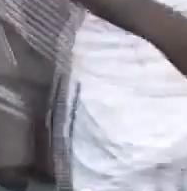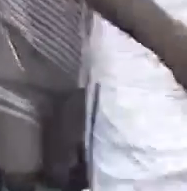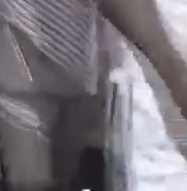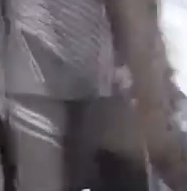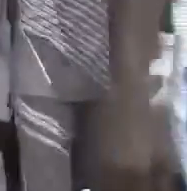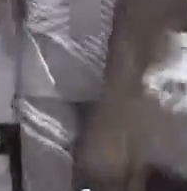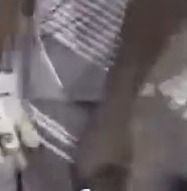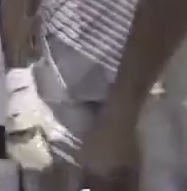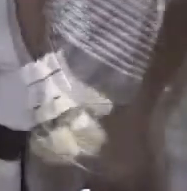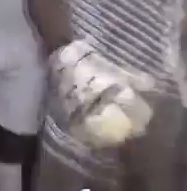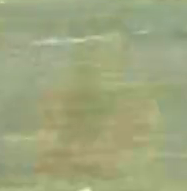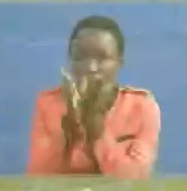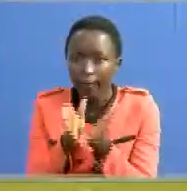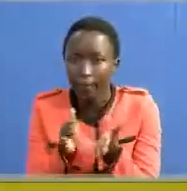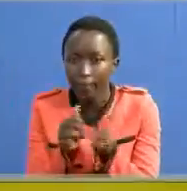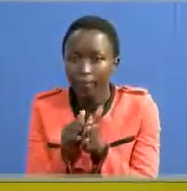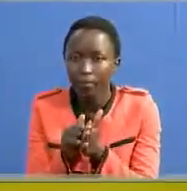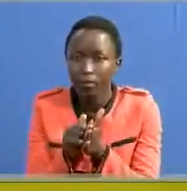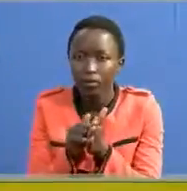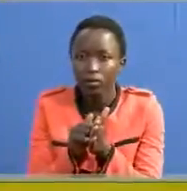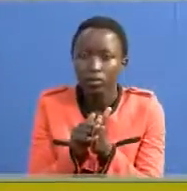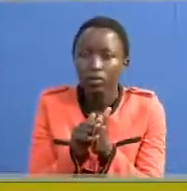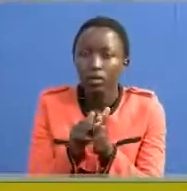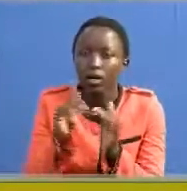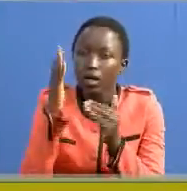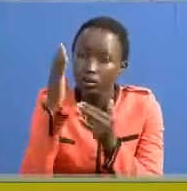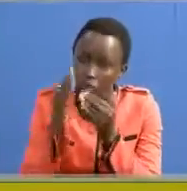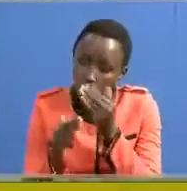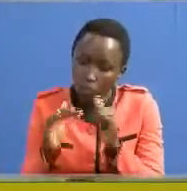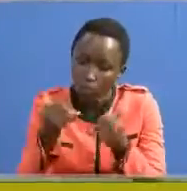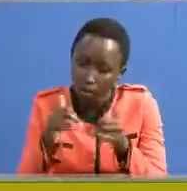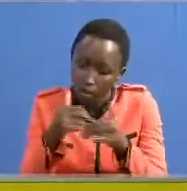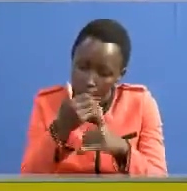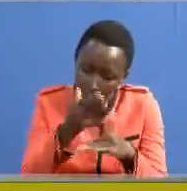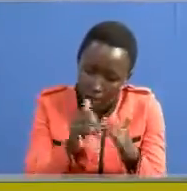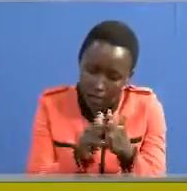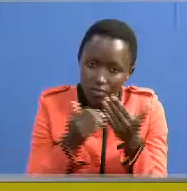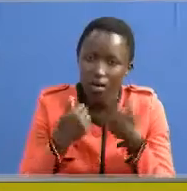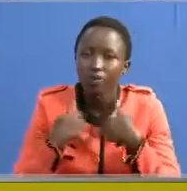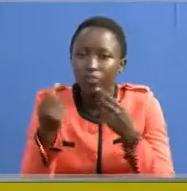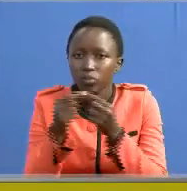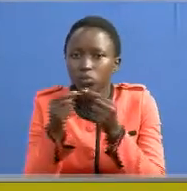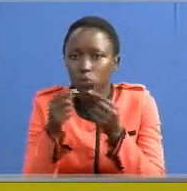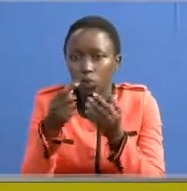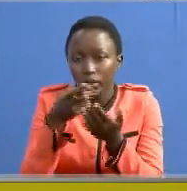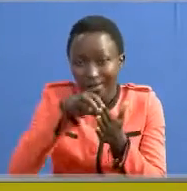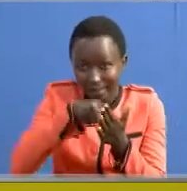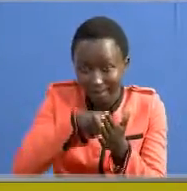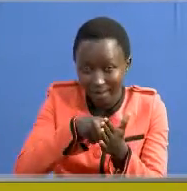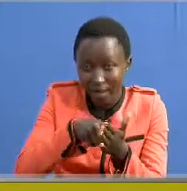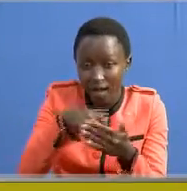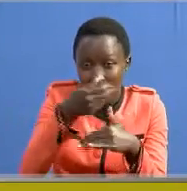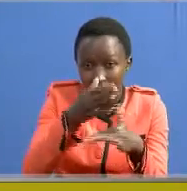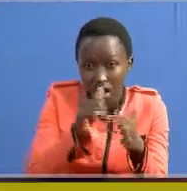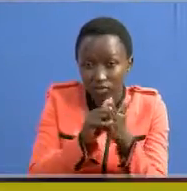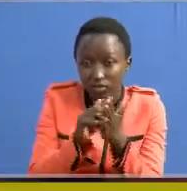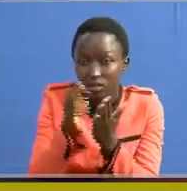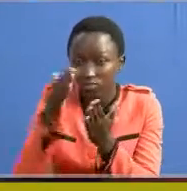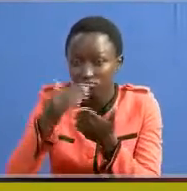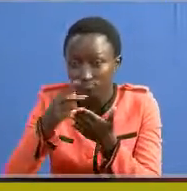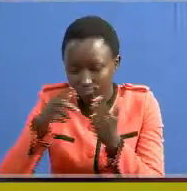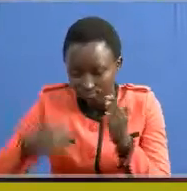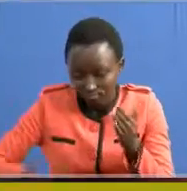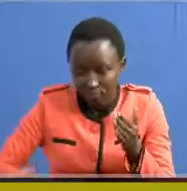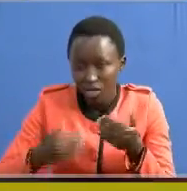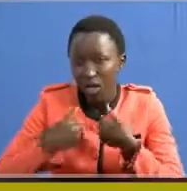Mlinda lango wa timu ya Sony Sugar Jono alikuwa anaelekea kuacha kusakata soka baada ya kuguza jeraha la goti. Hata baada ya kufanyia upasuaji